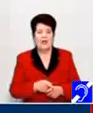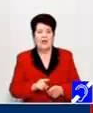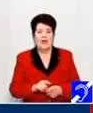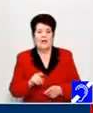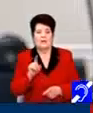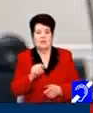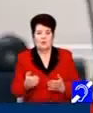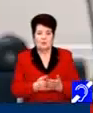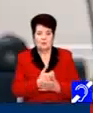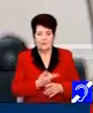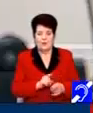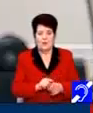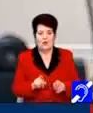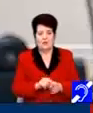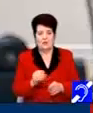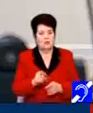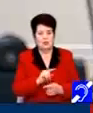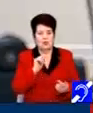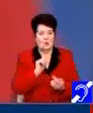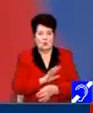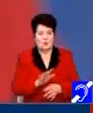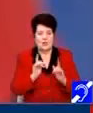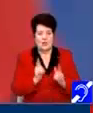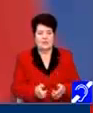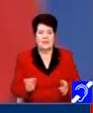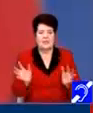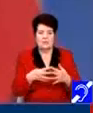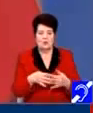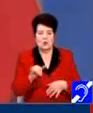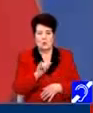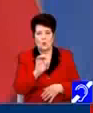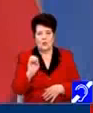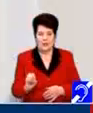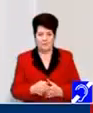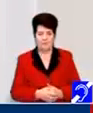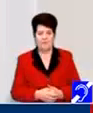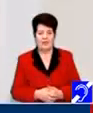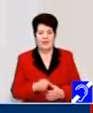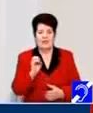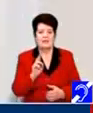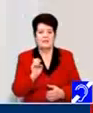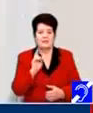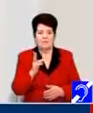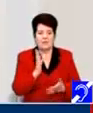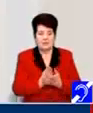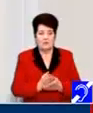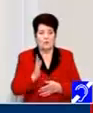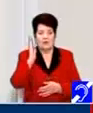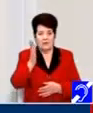noul statut obținut la Sochi nu contravine acordului de asociere cu Uniunea Europeană. Este un avantaj